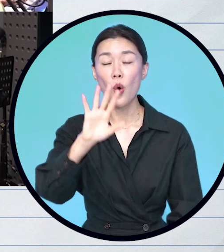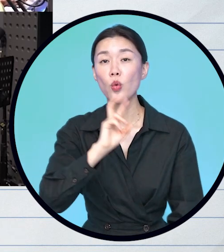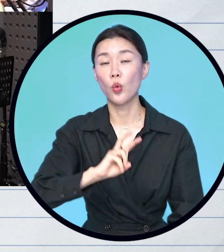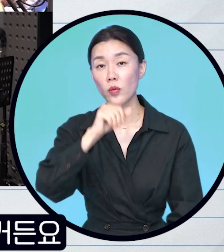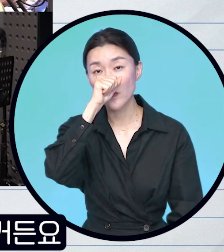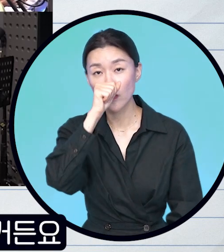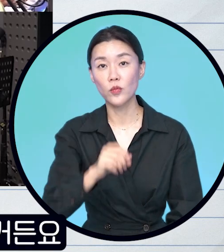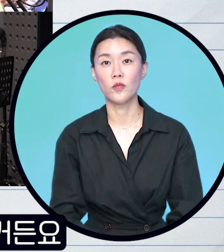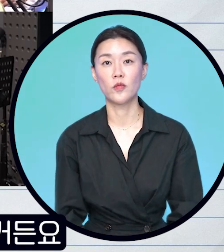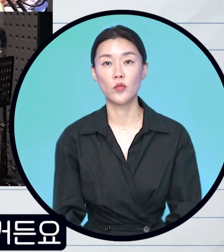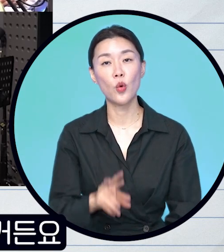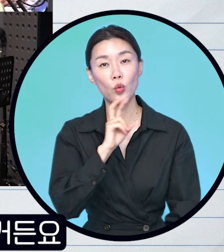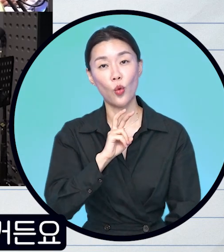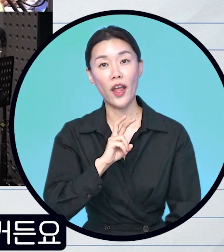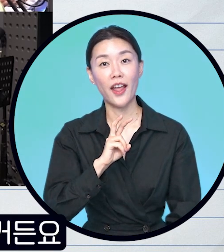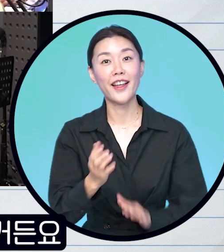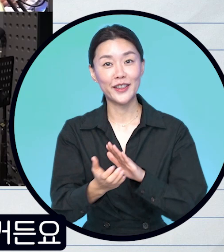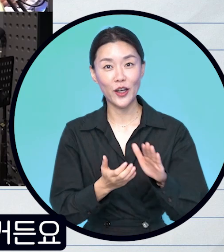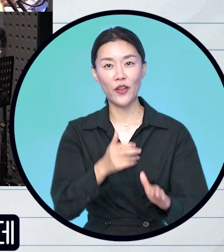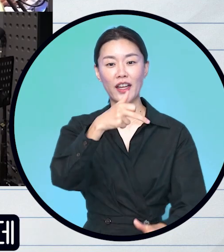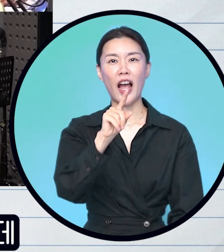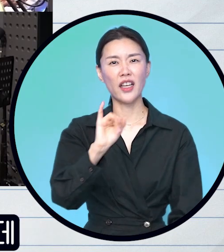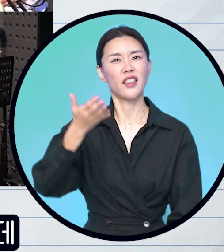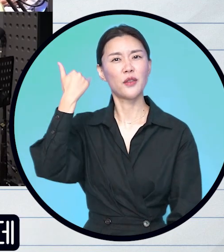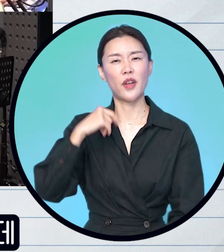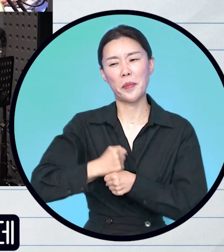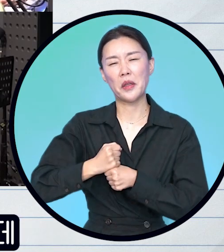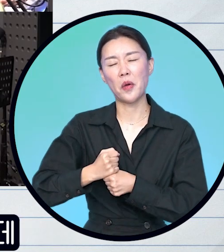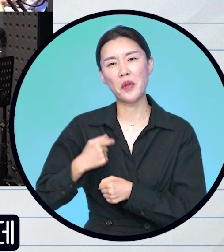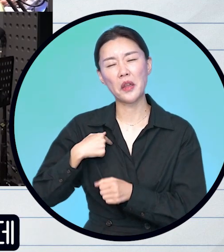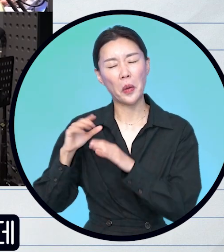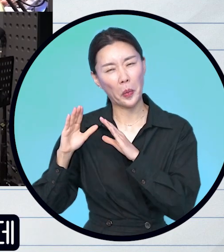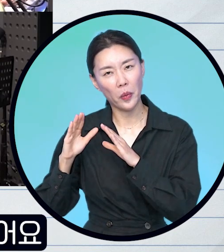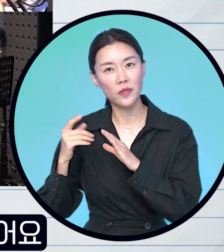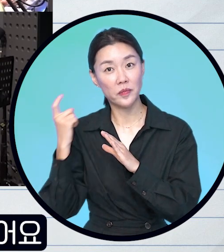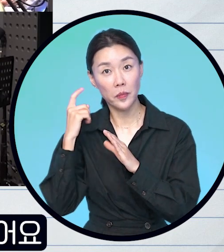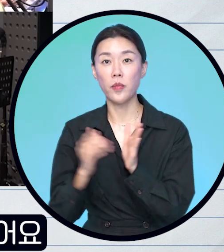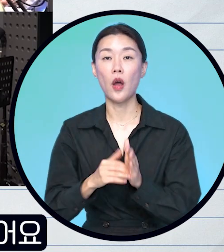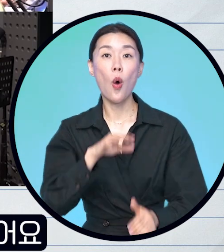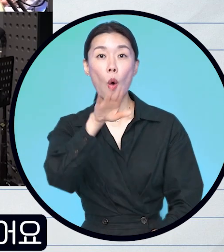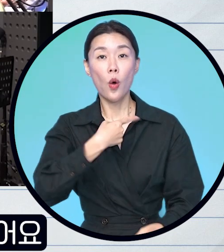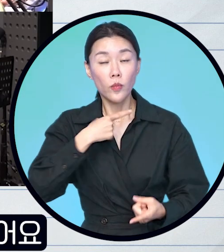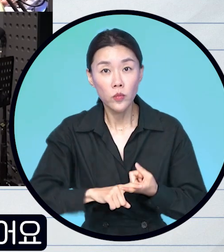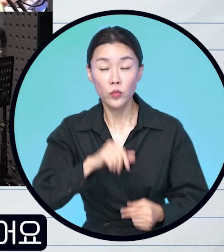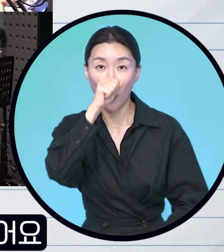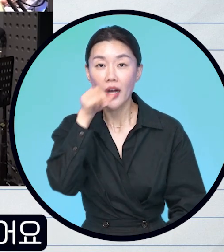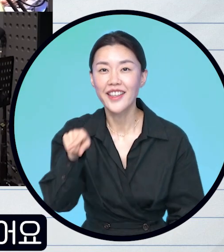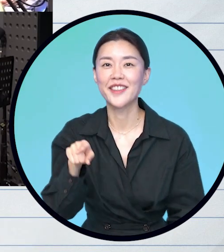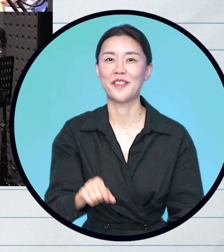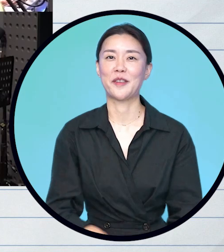네, 그렇죠. 노래 나오기 전에 휴닝카이가 저한테 들려줬었거든요. 트랙을 쓴 게 있다고 한 3개 정도 들려줬는데 네. 야 이거 너무 좋다 했었는데 그게 이